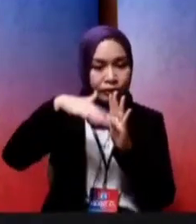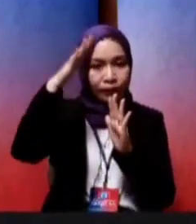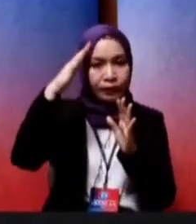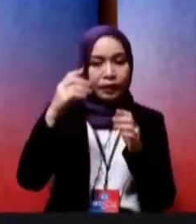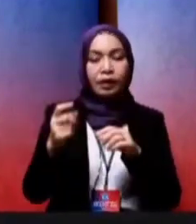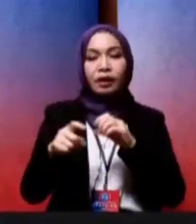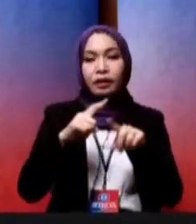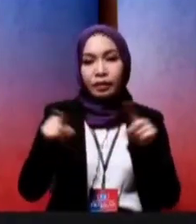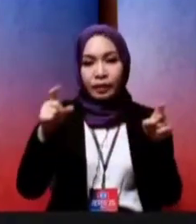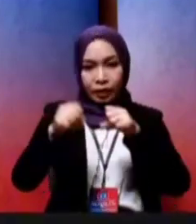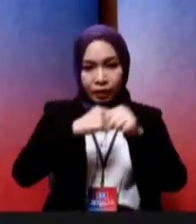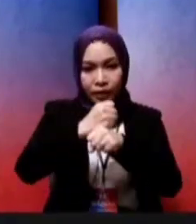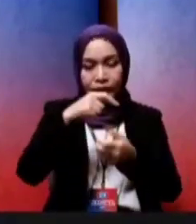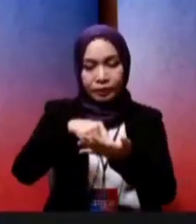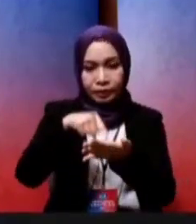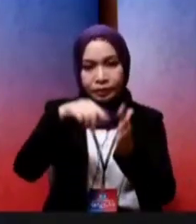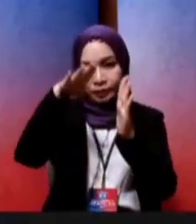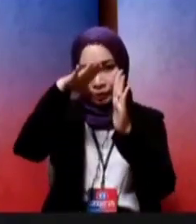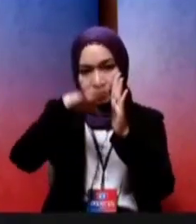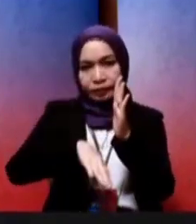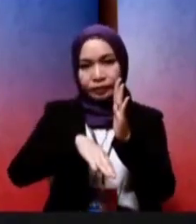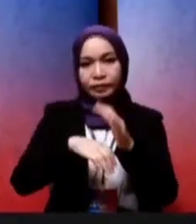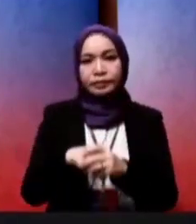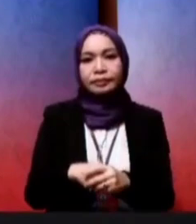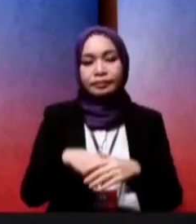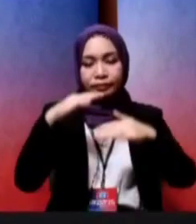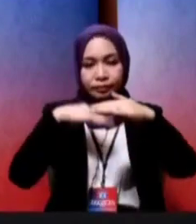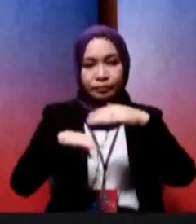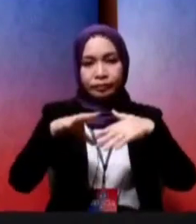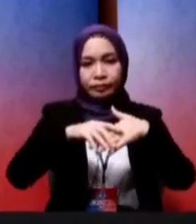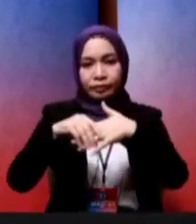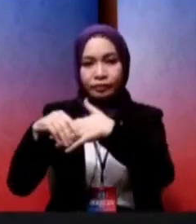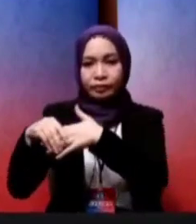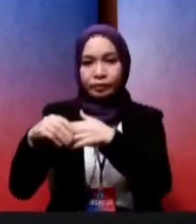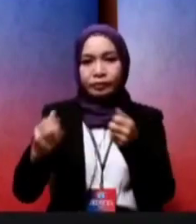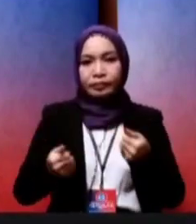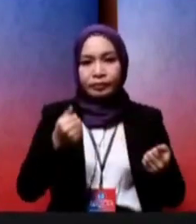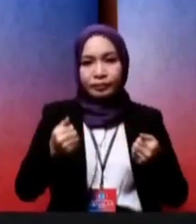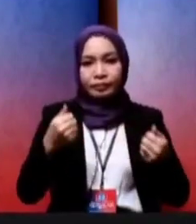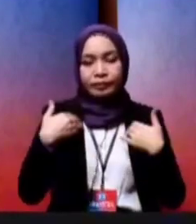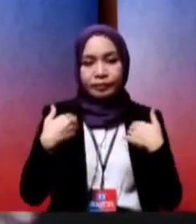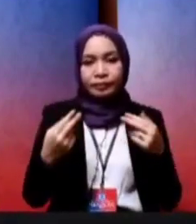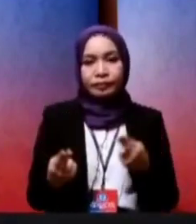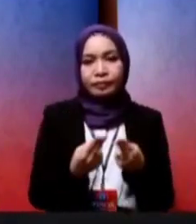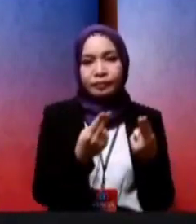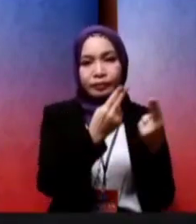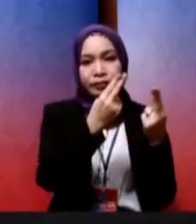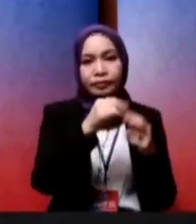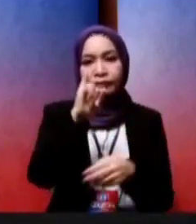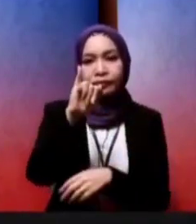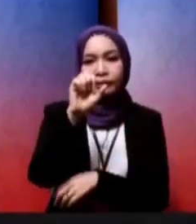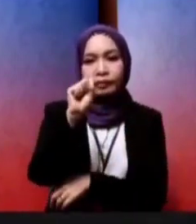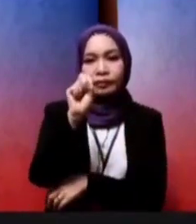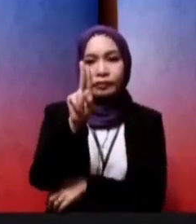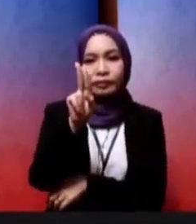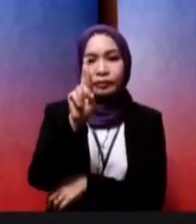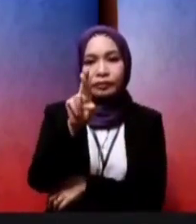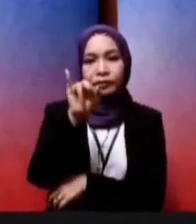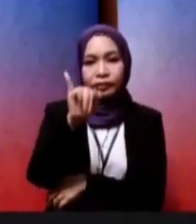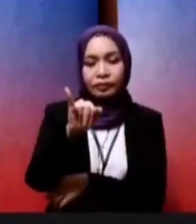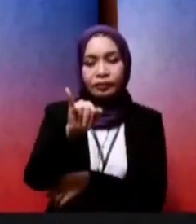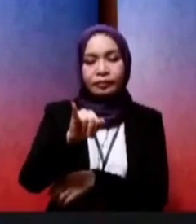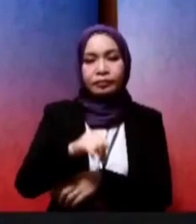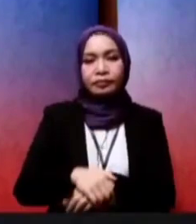ini di bawah pimpinan keadilan kerajaan perpaduan ada inisiatif caruman air Suri